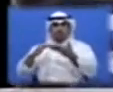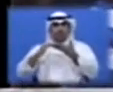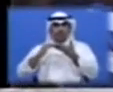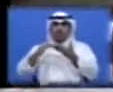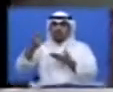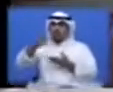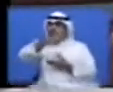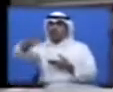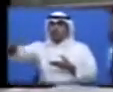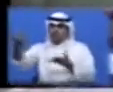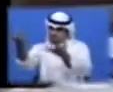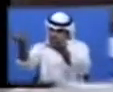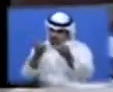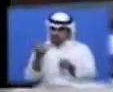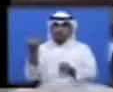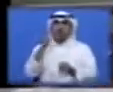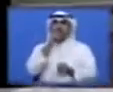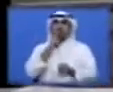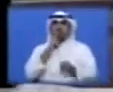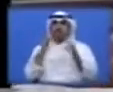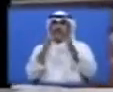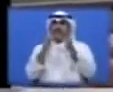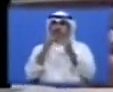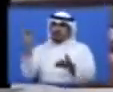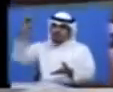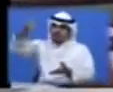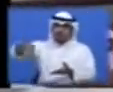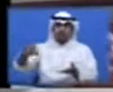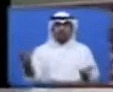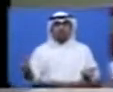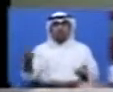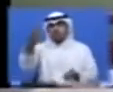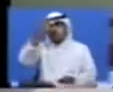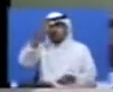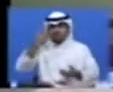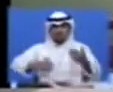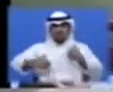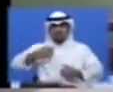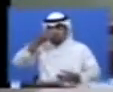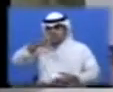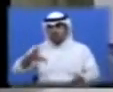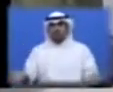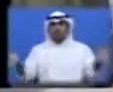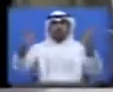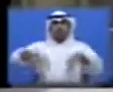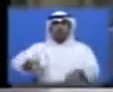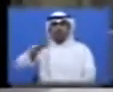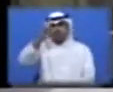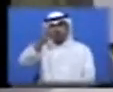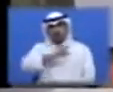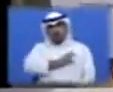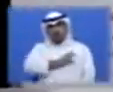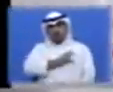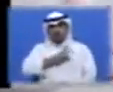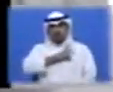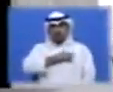أسرة. حتى الشهداء جثث تبعتهم لم يكن هناك مكان لها، فاضطرينا